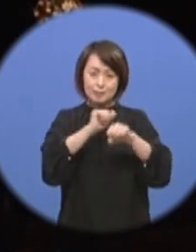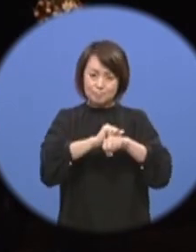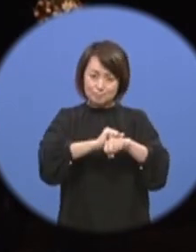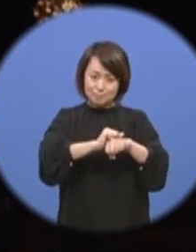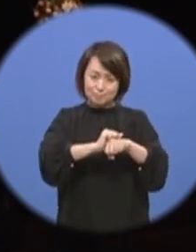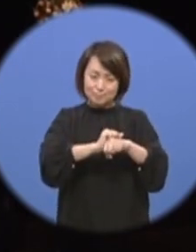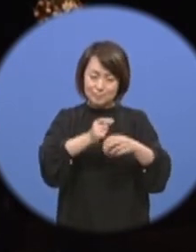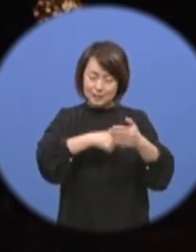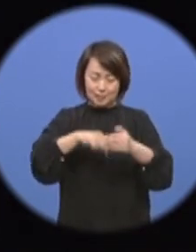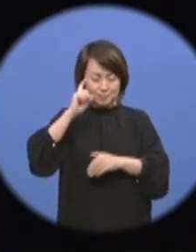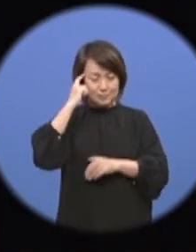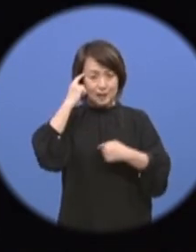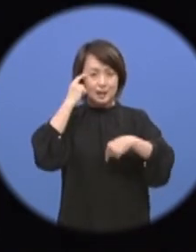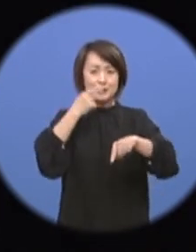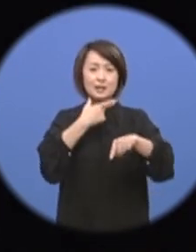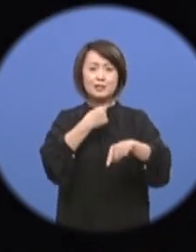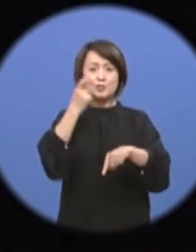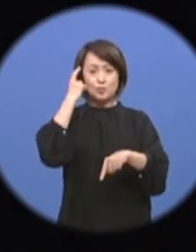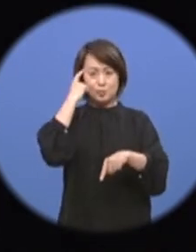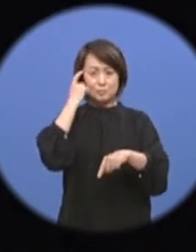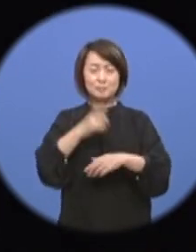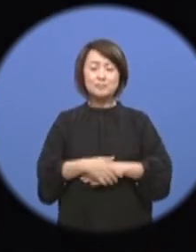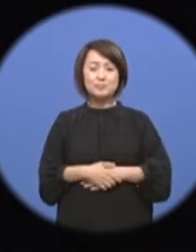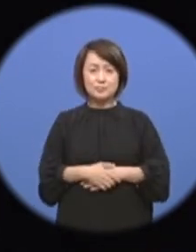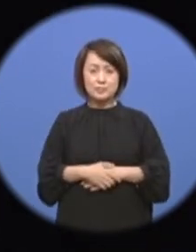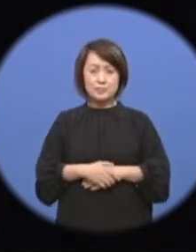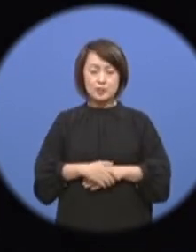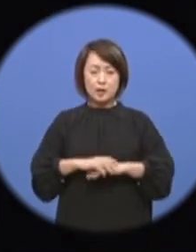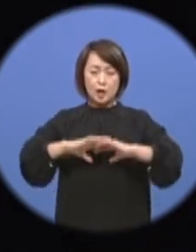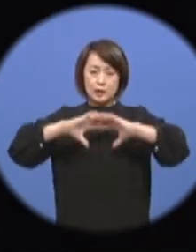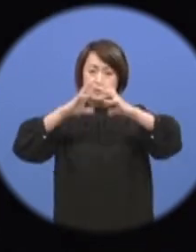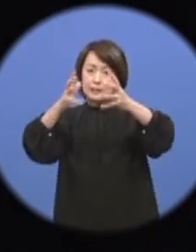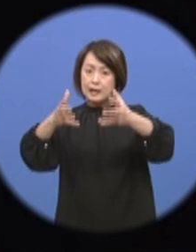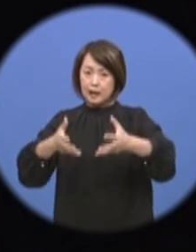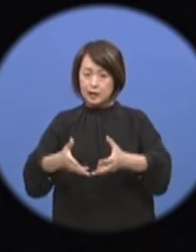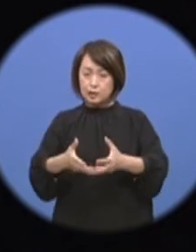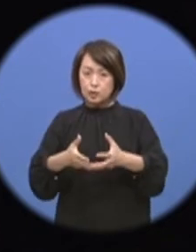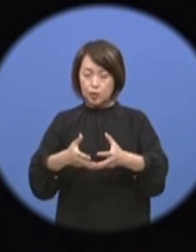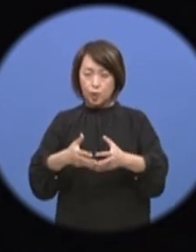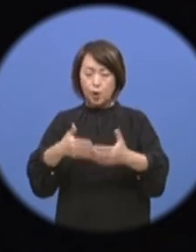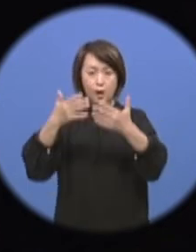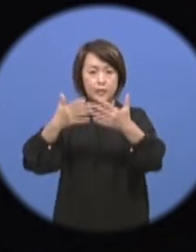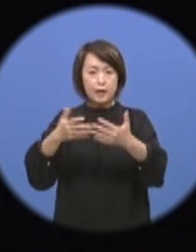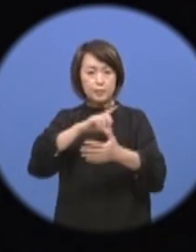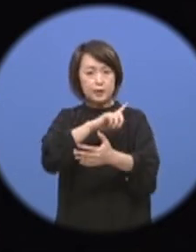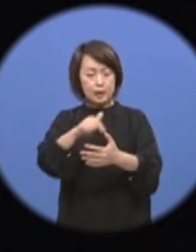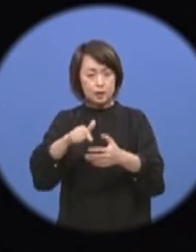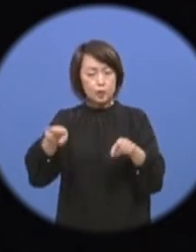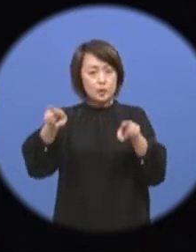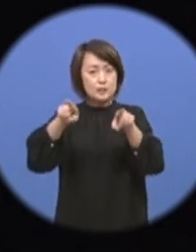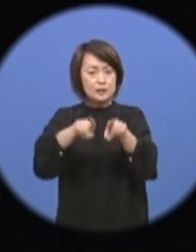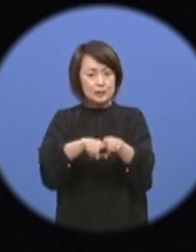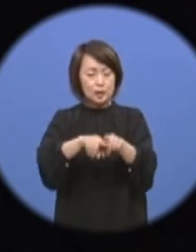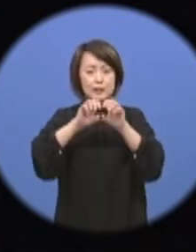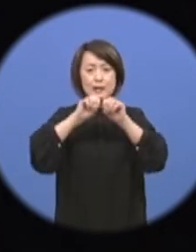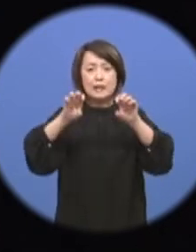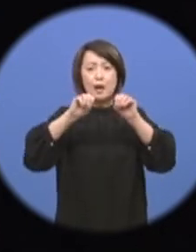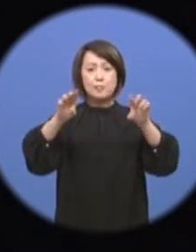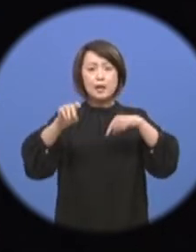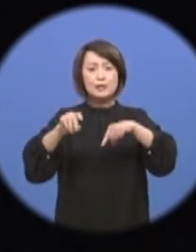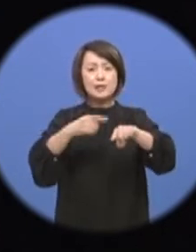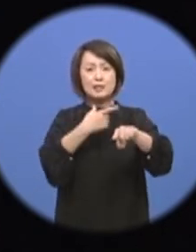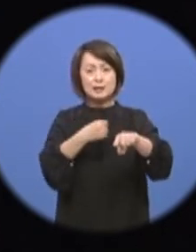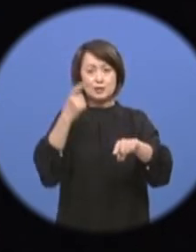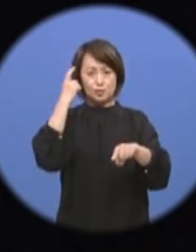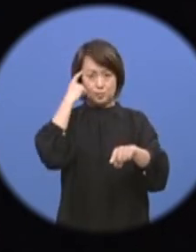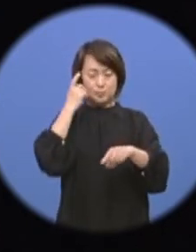たいなと思っておりますそしてグローバルメディアとのタイアップをしてキャンペーンを進めていきたいというふうに思っ